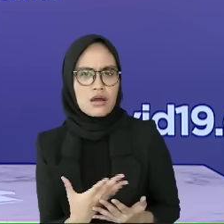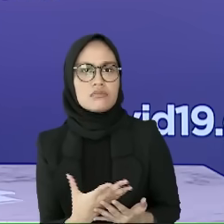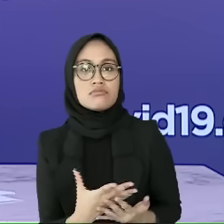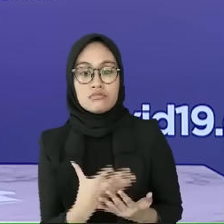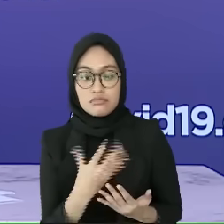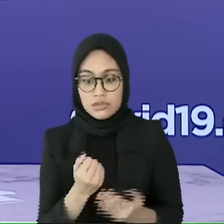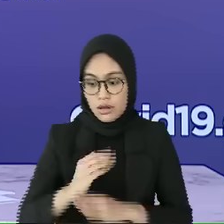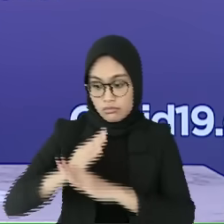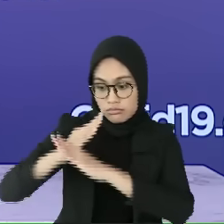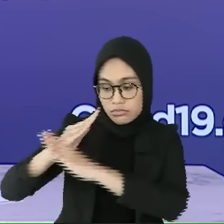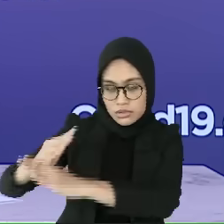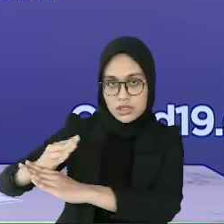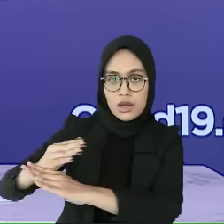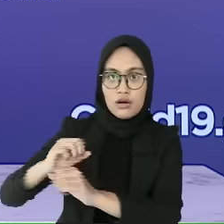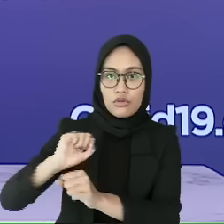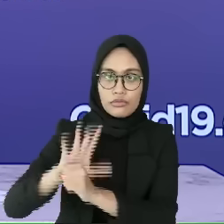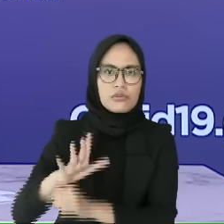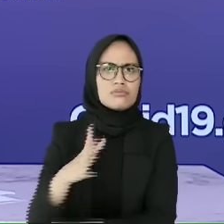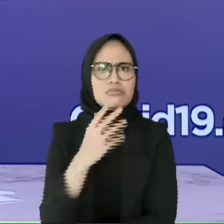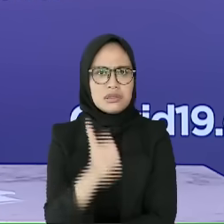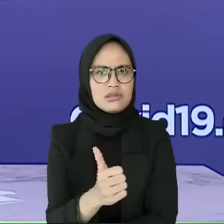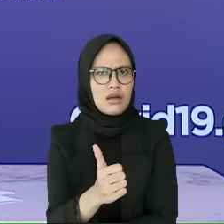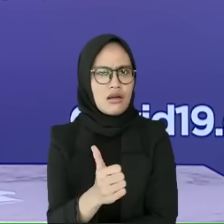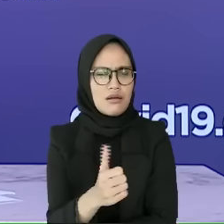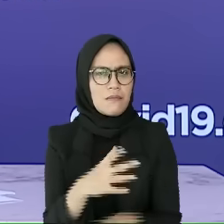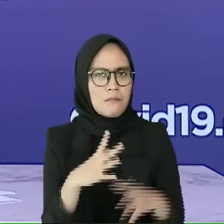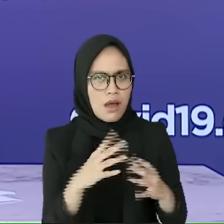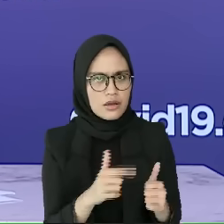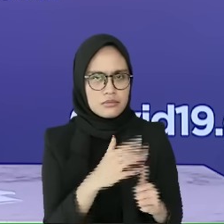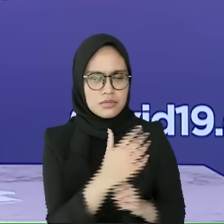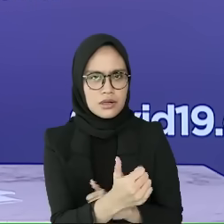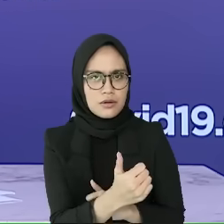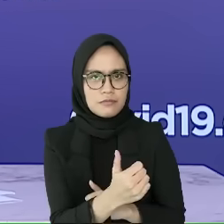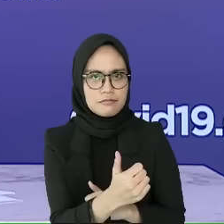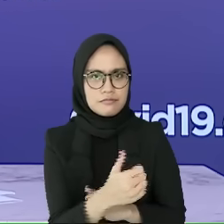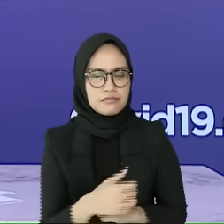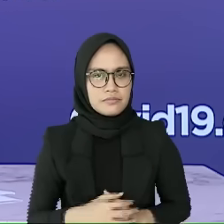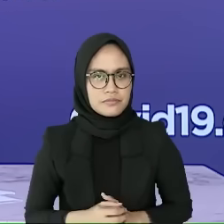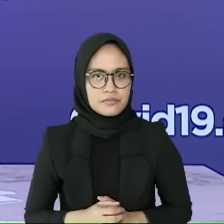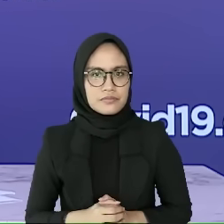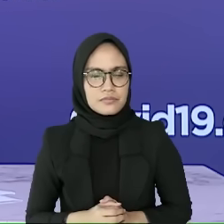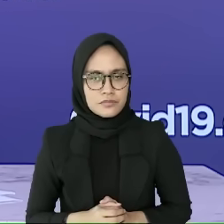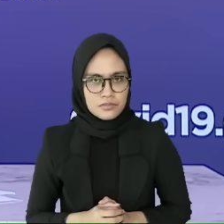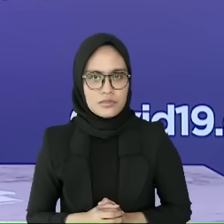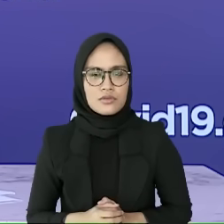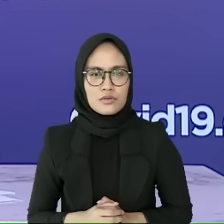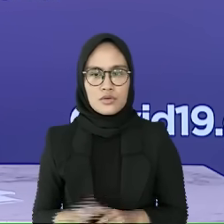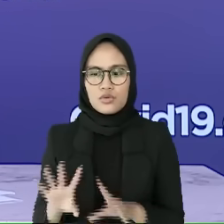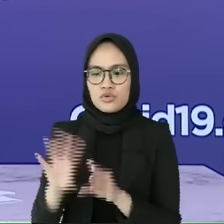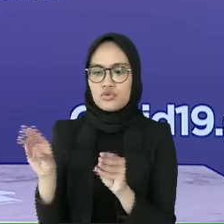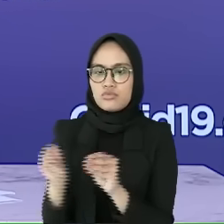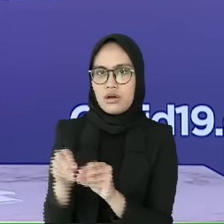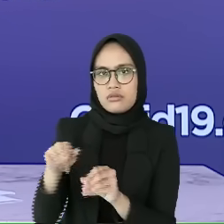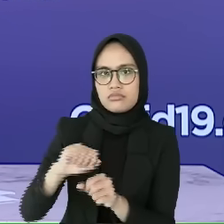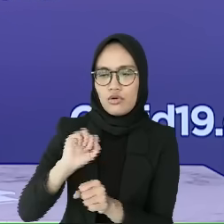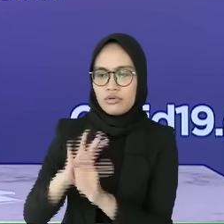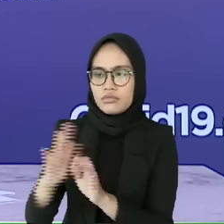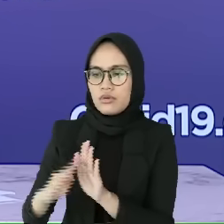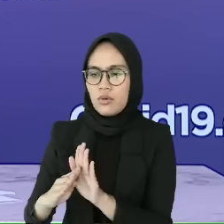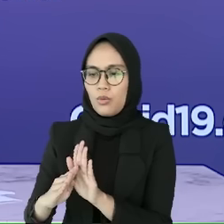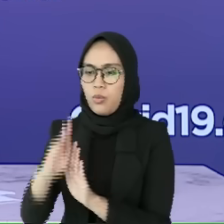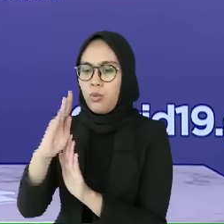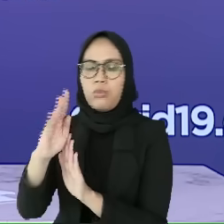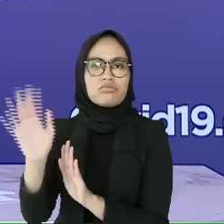melakukan tindakan antisipasi lonjakan kasus dengan baik kala itu, sehingga dapat menunda ledakan kasus dalam kurun waktu